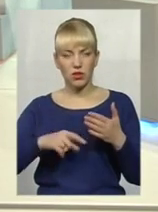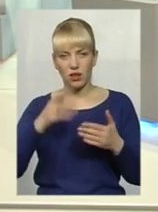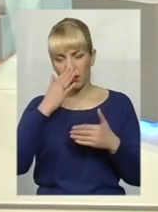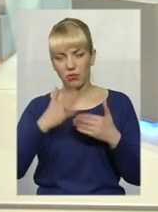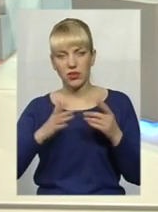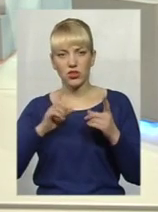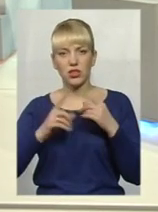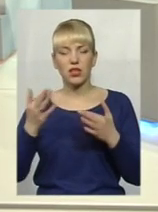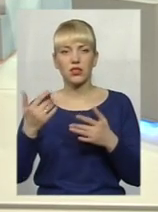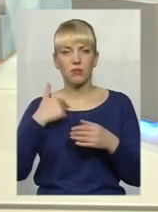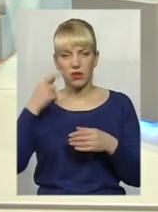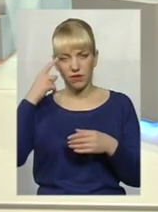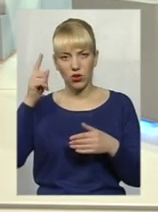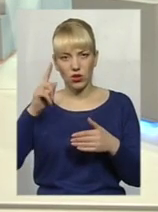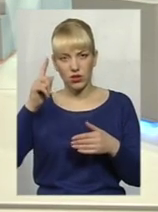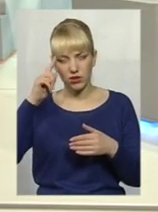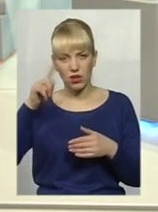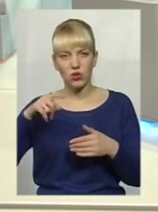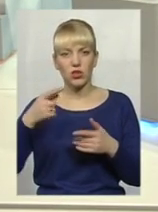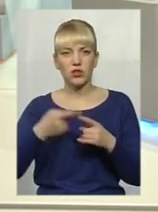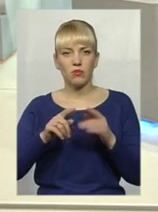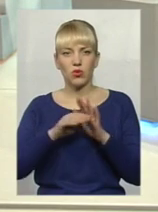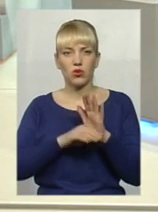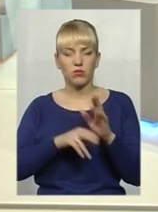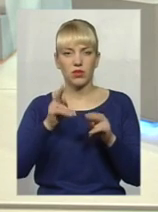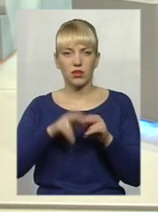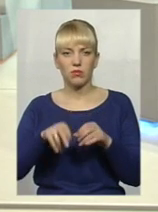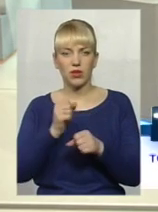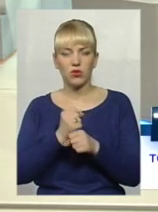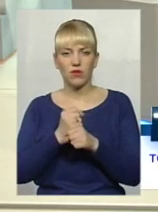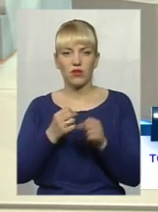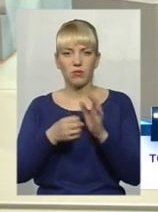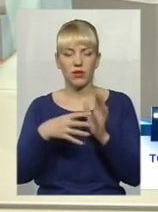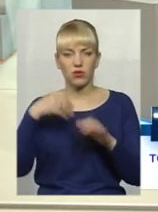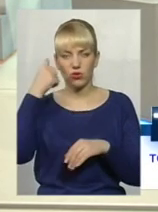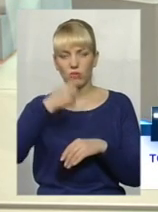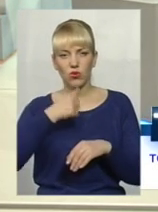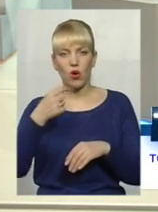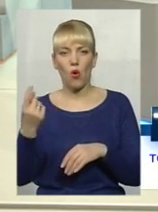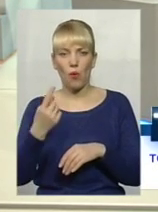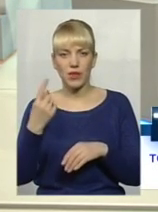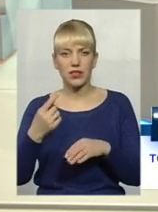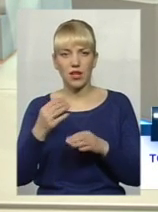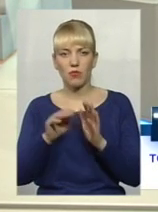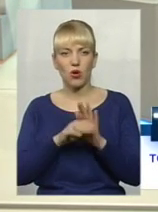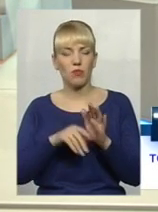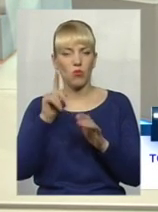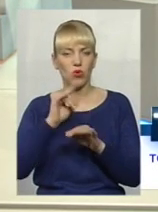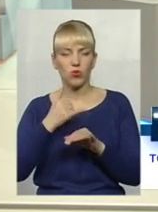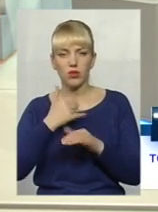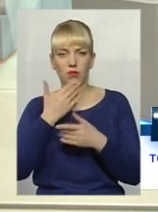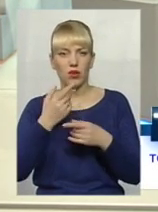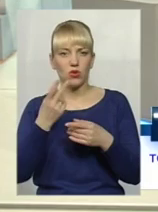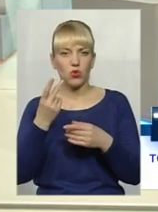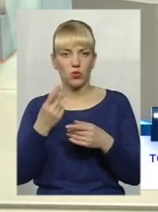відомо, програма в нас закінчила дію в 2015 році, обласна. Так. 2015-му поки що її немає на рівні